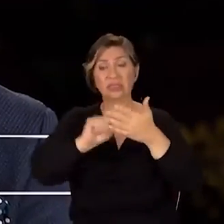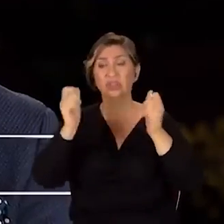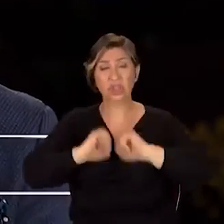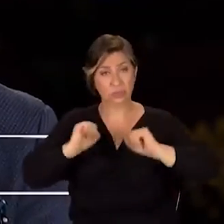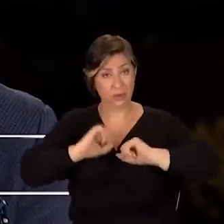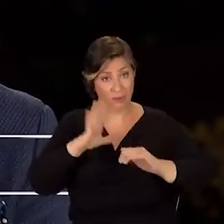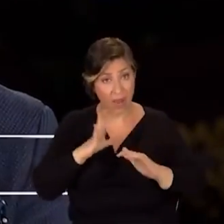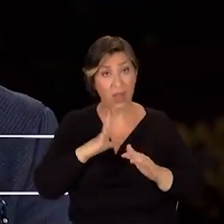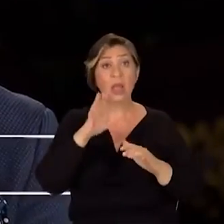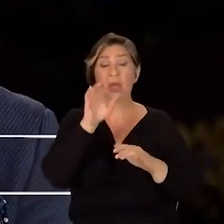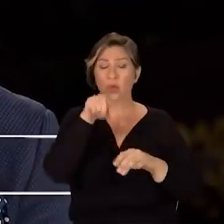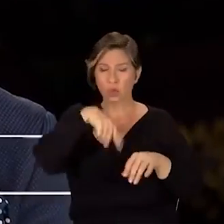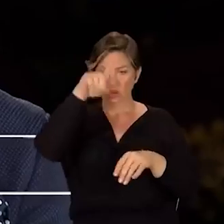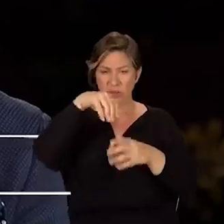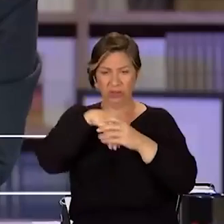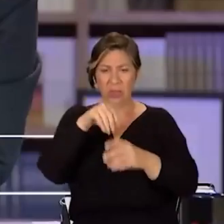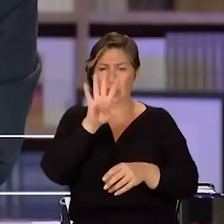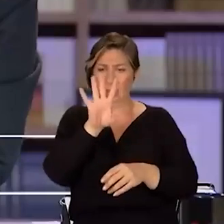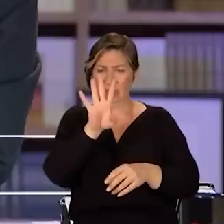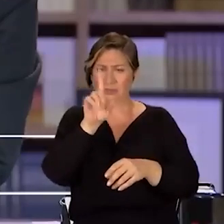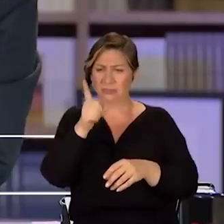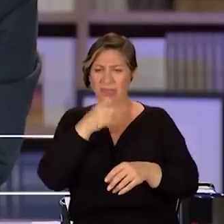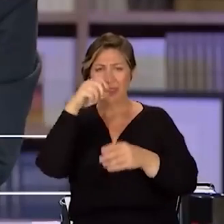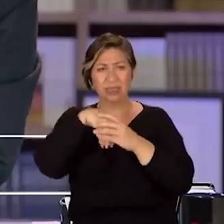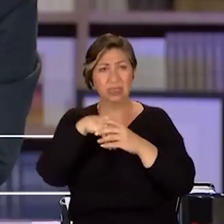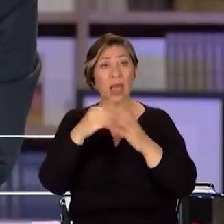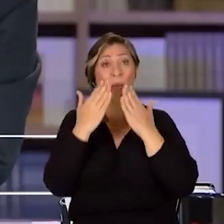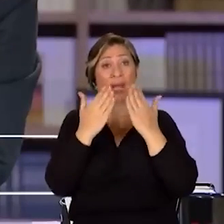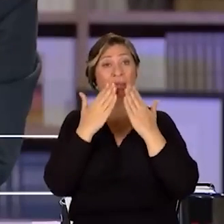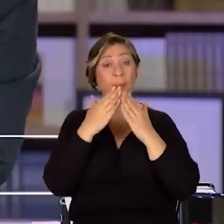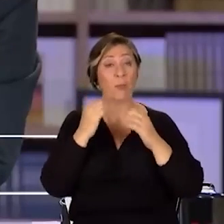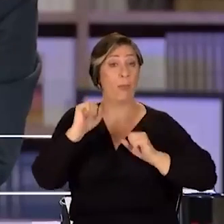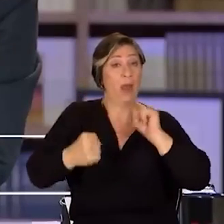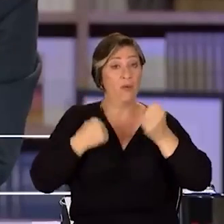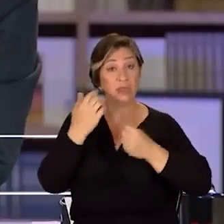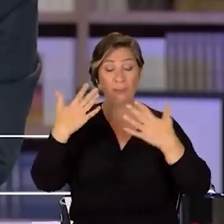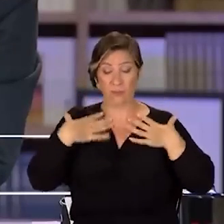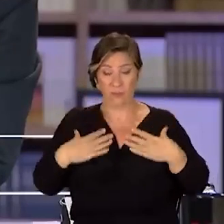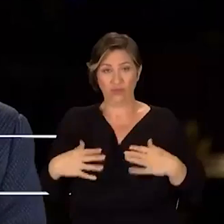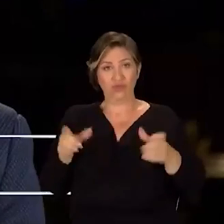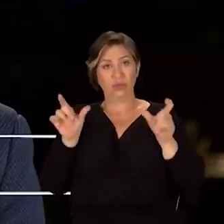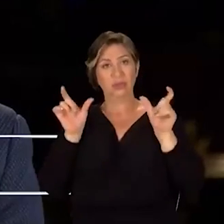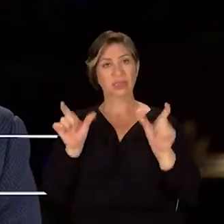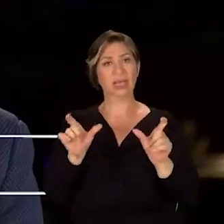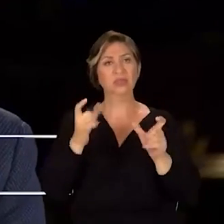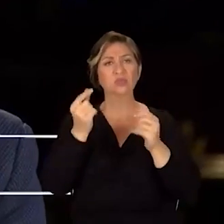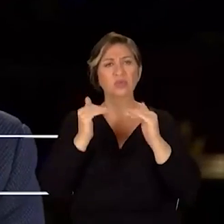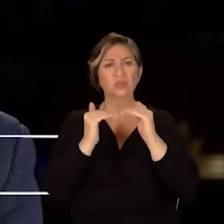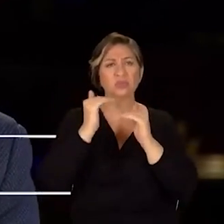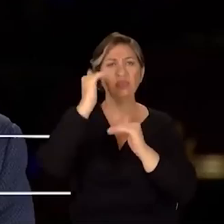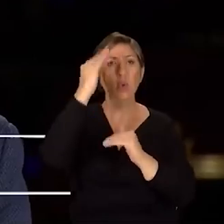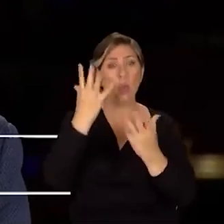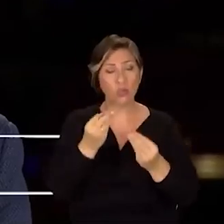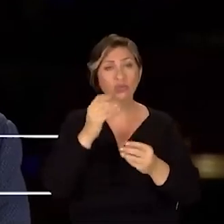Gün içerisinde 45 dakika ile 1 saat arasındaki uykunun hem akademik performansı hem vücudun direncini arttırdığı gibi bir sürü çalışma var